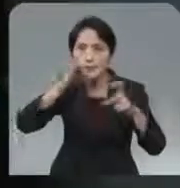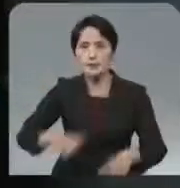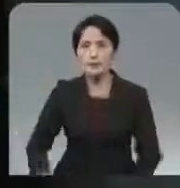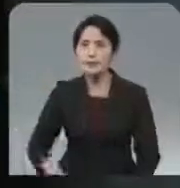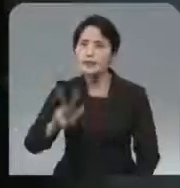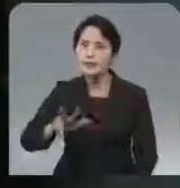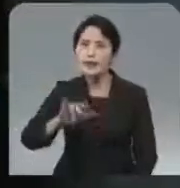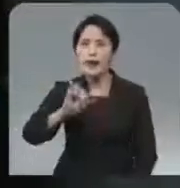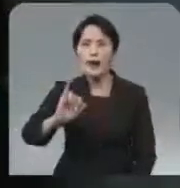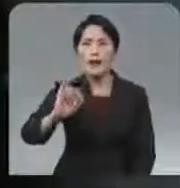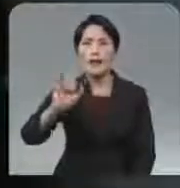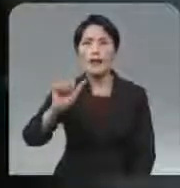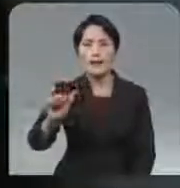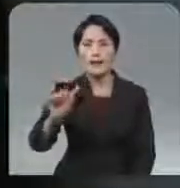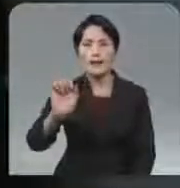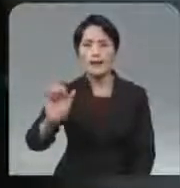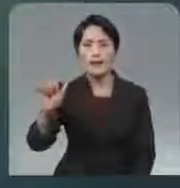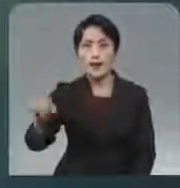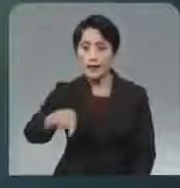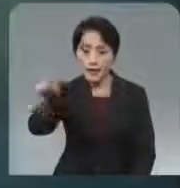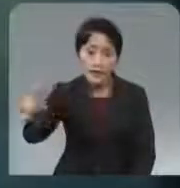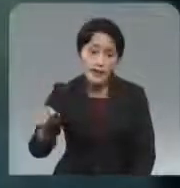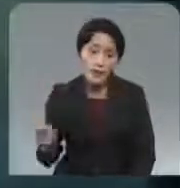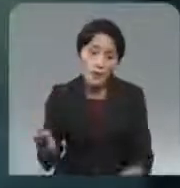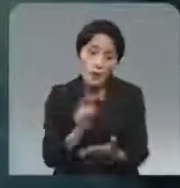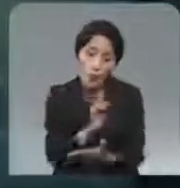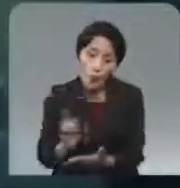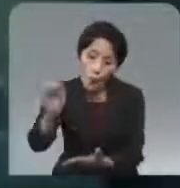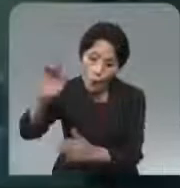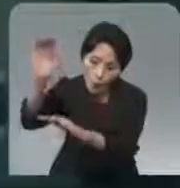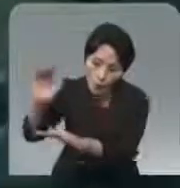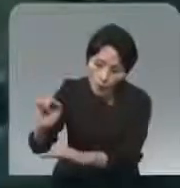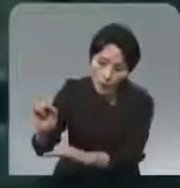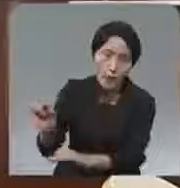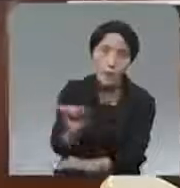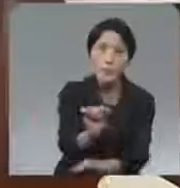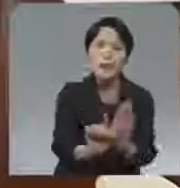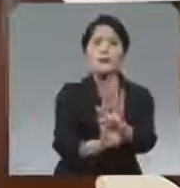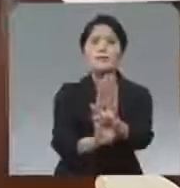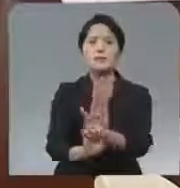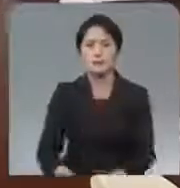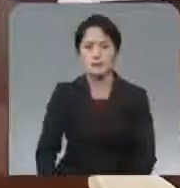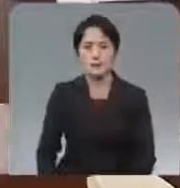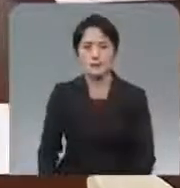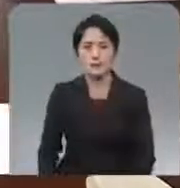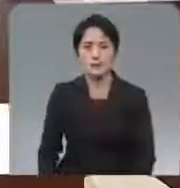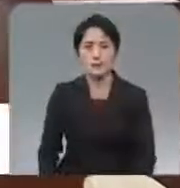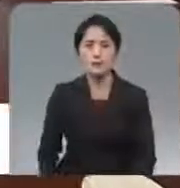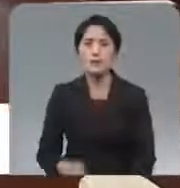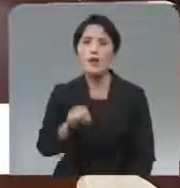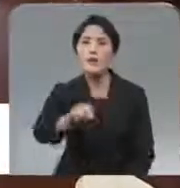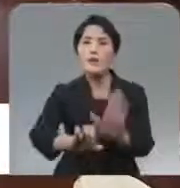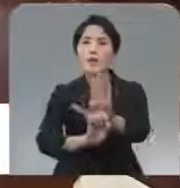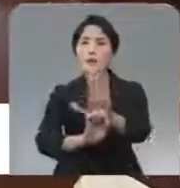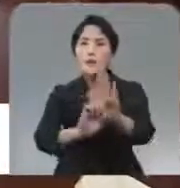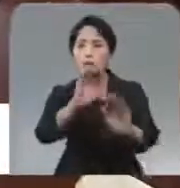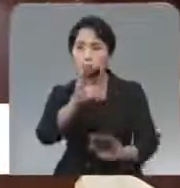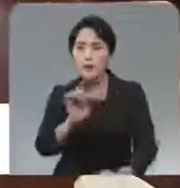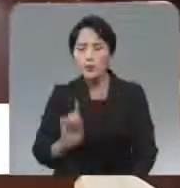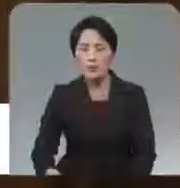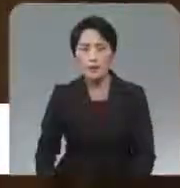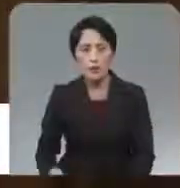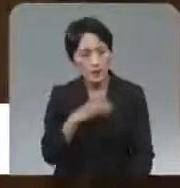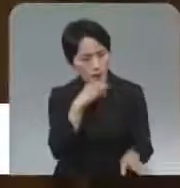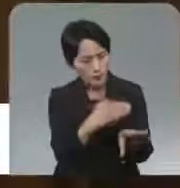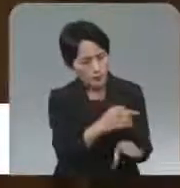施，如果再处理该设施产生的废燃料棒，可提取核武器原料钚。国际原子能机构表示，